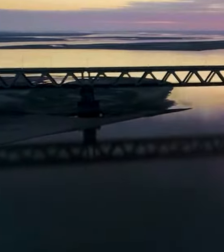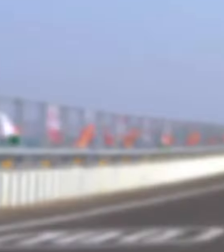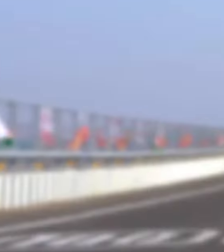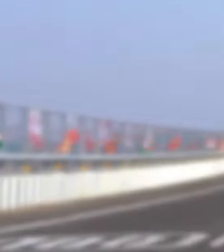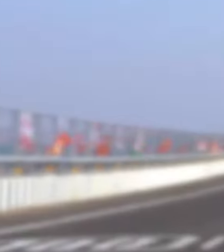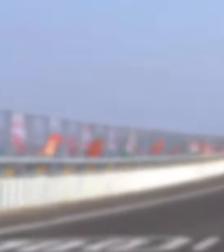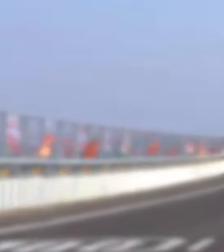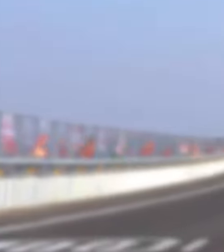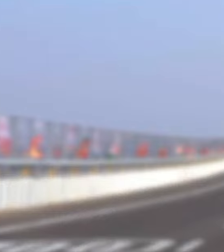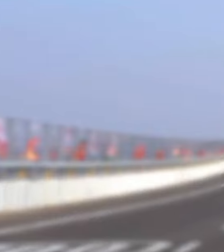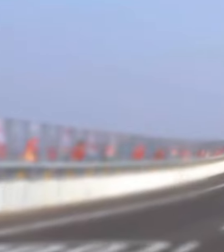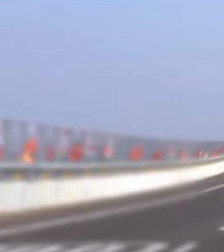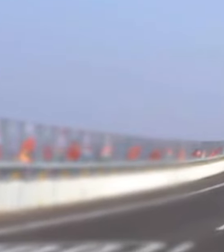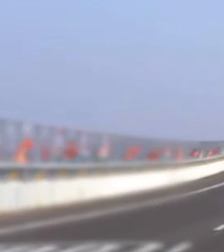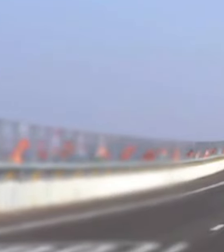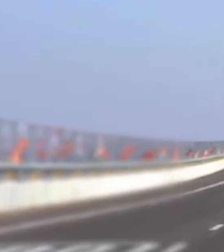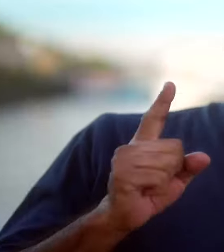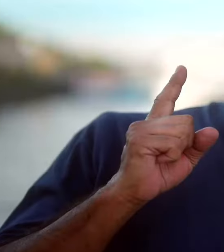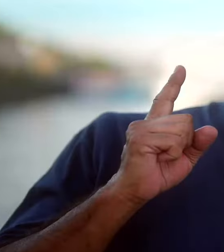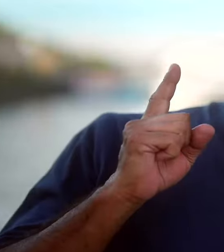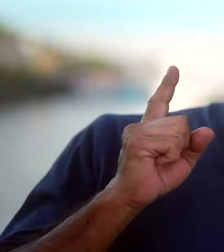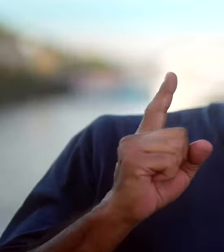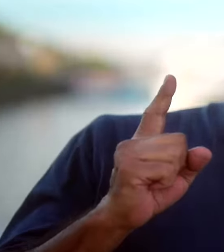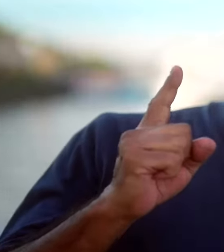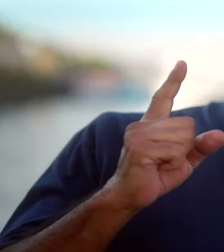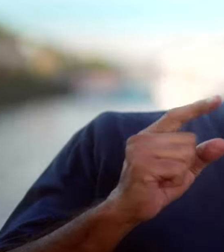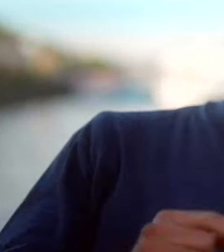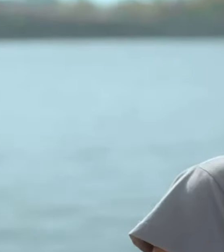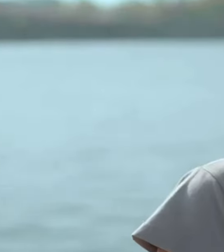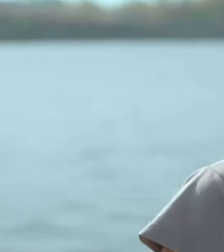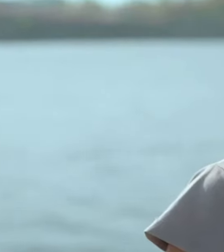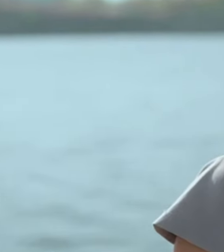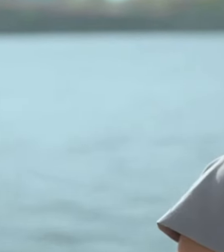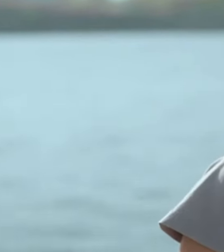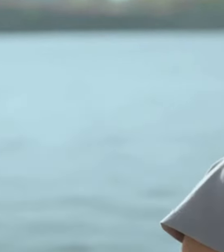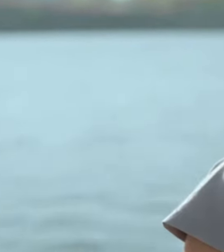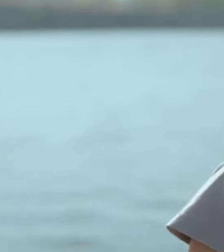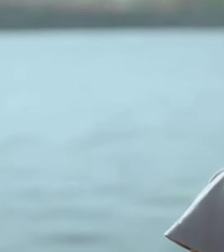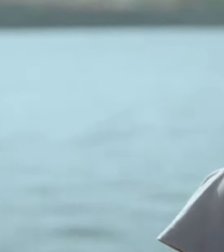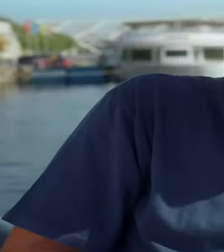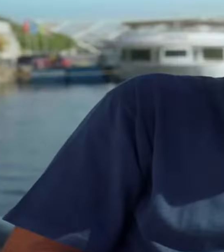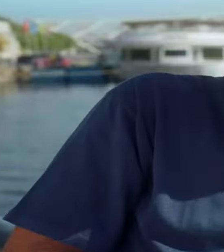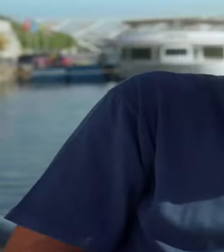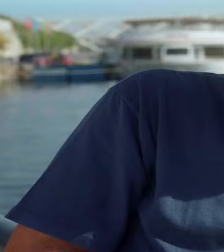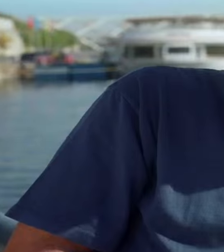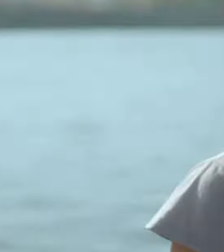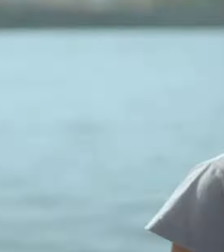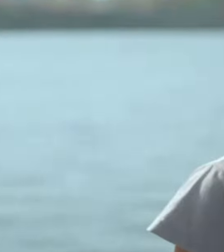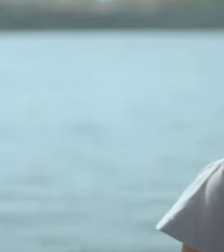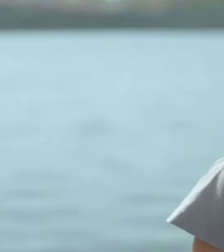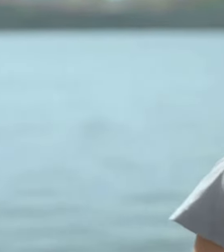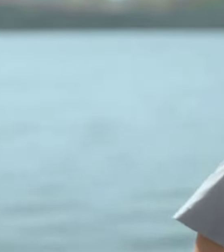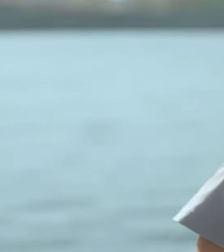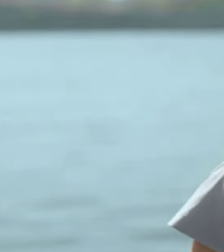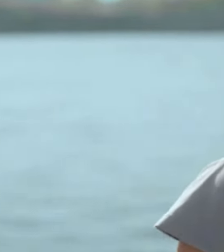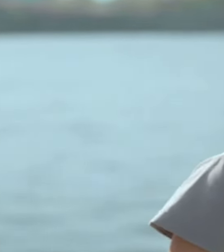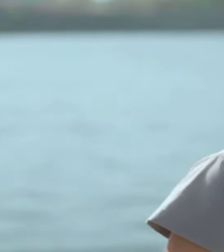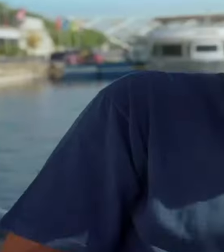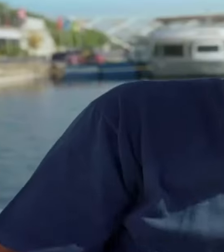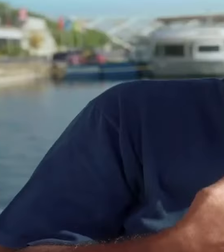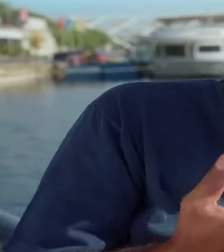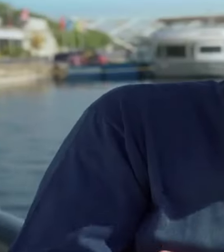लो, और इतना करके भी मोदी जी कहते हैं ये तो अभी ट्रेलर है। हमारे सपने पूरा करने की गारंटी मोदी जी की, तो उनको जिताने की